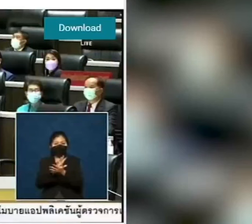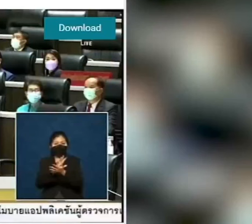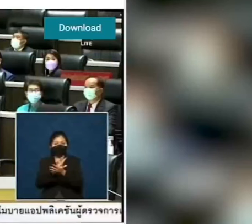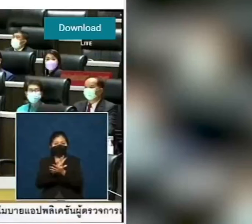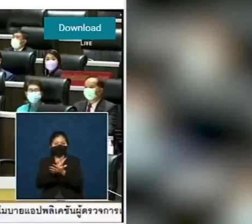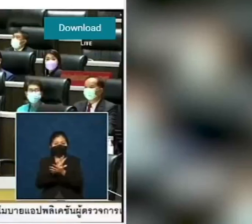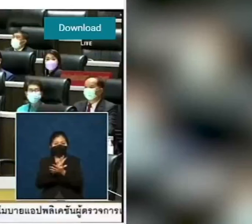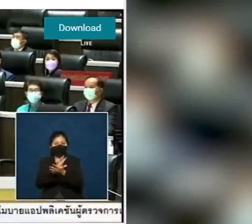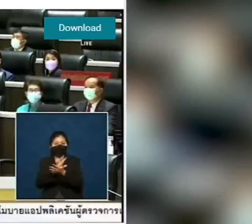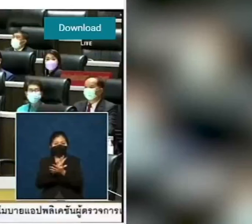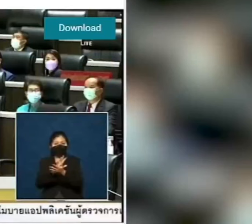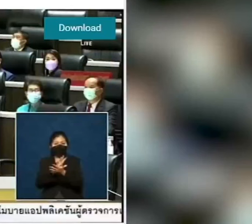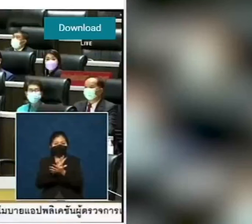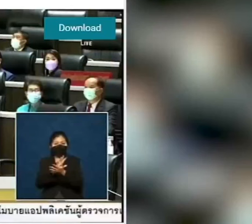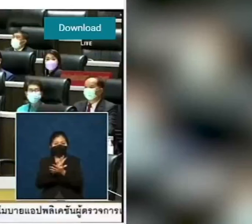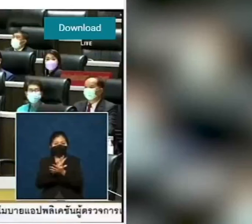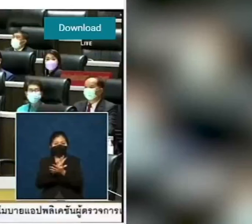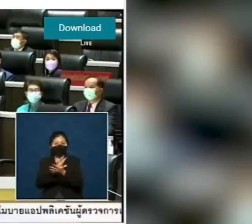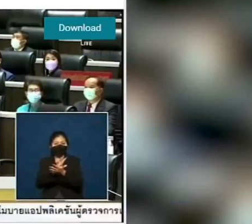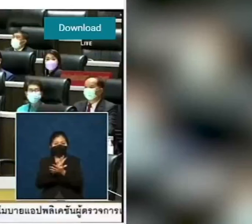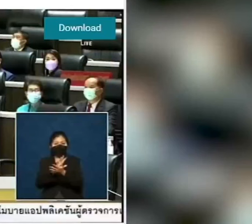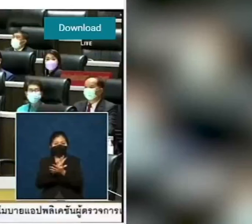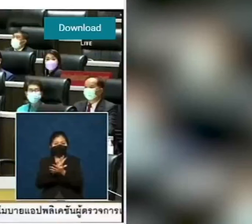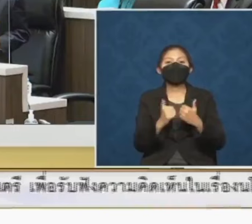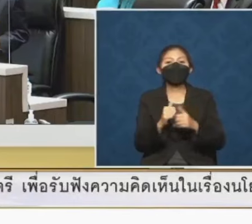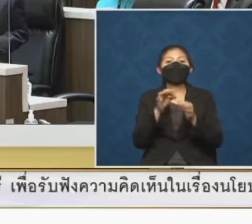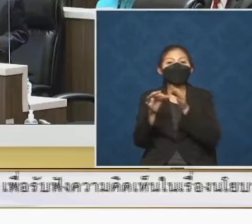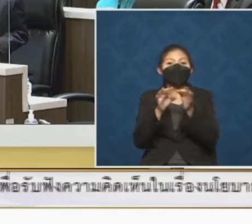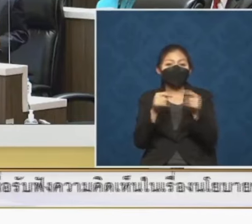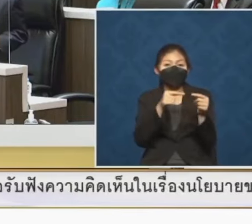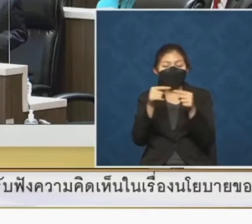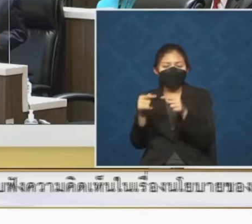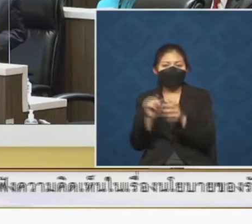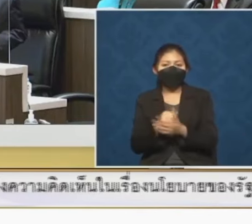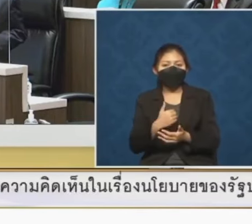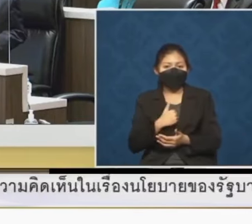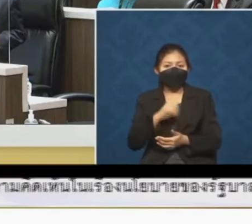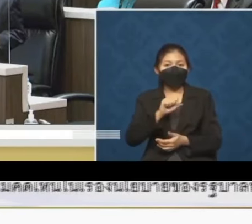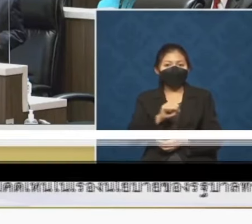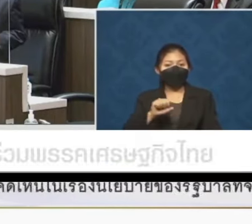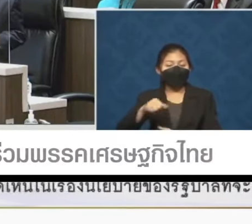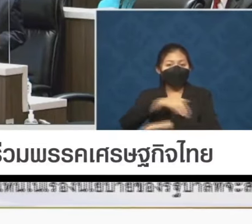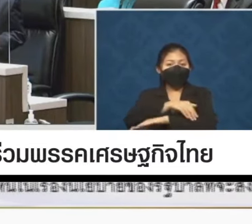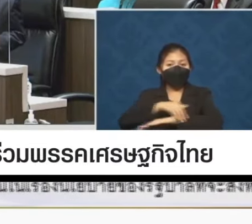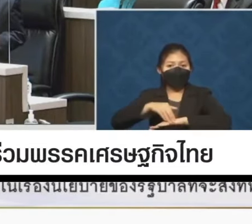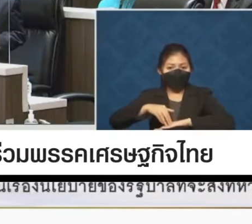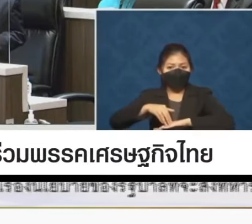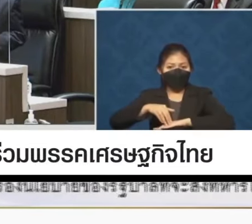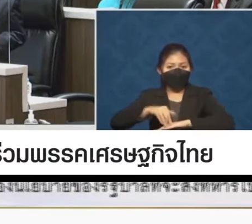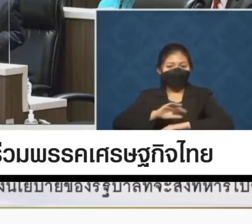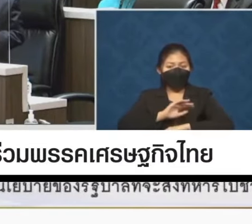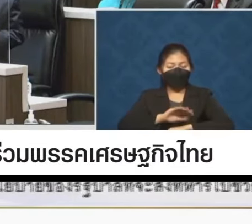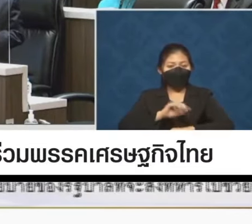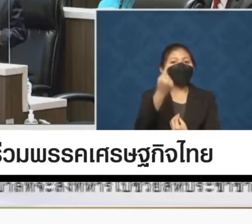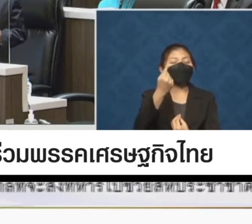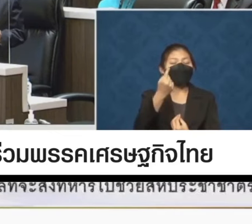องถือกระเป๋านะถ้าวันไหนได้เป็นรัฐมนตรีนะเคยแซวกันแล้วก็เปิดเผยว่าได้ลาออกแล้วเนี่ยเพราะฉะนั้นเศรษฐ